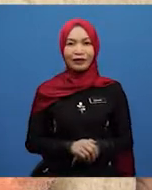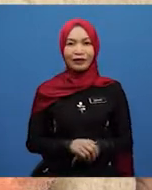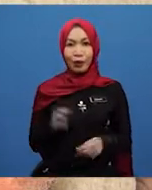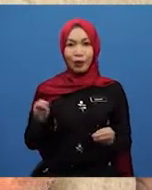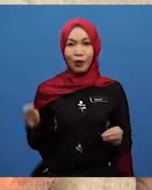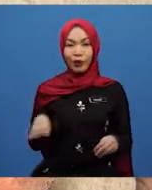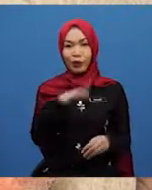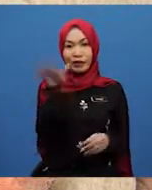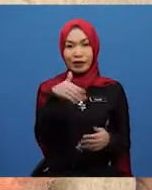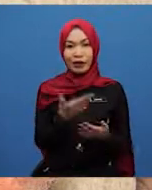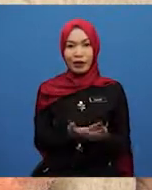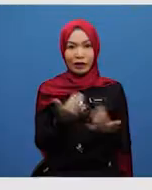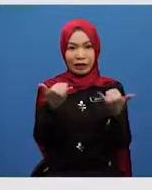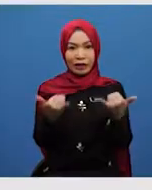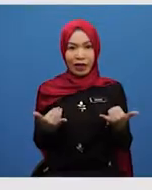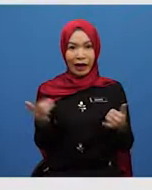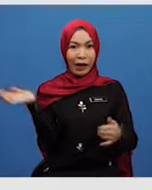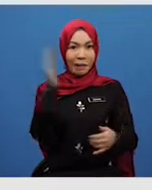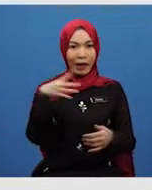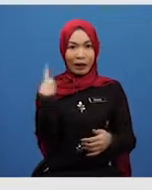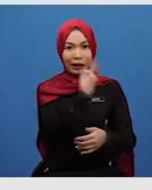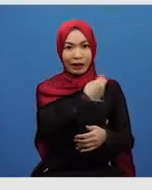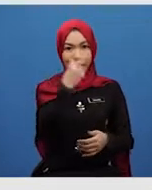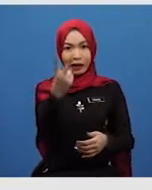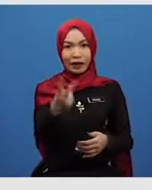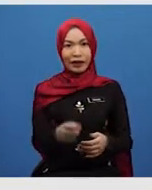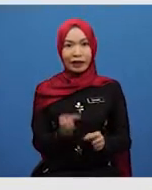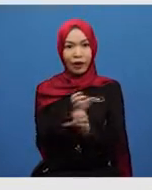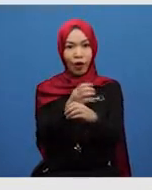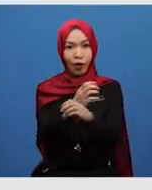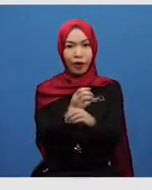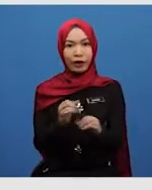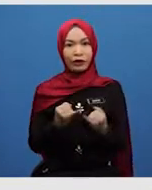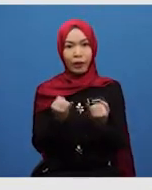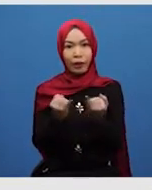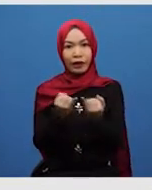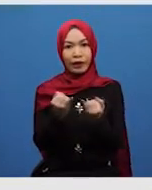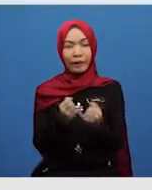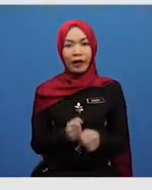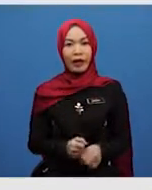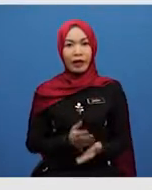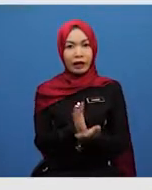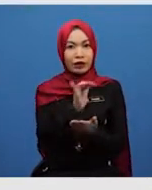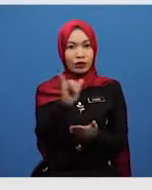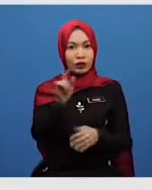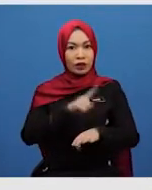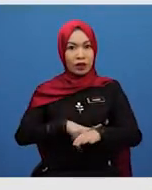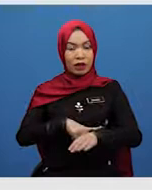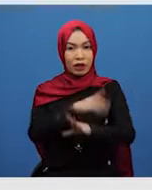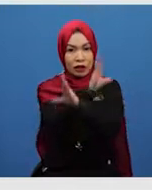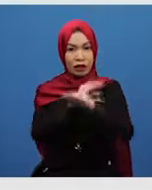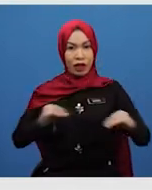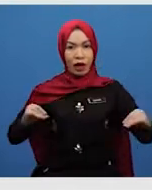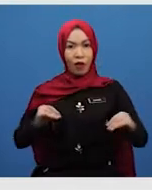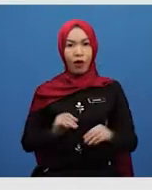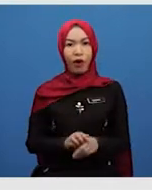clean Sekarang mari kita lihat bentuk petak Biran seterusnya this rawa Hai